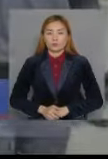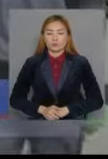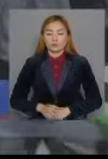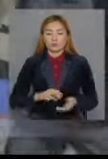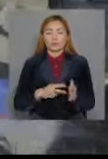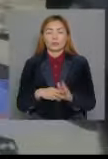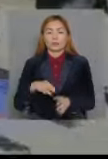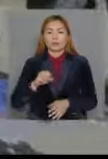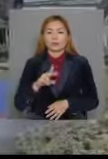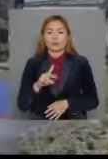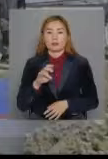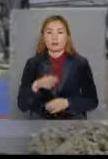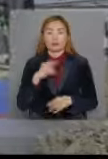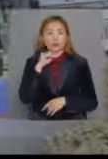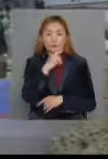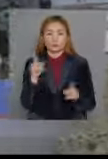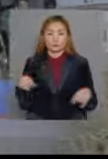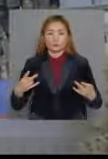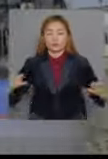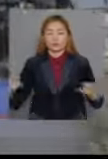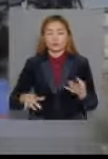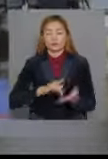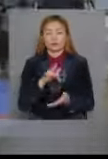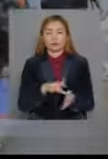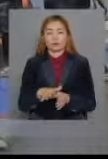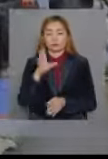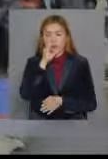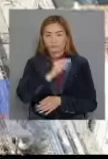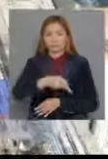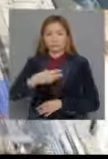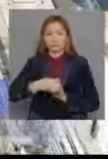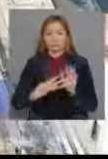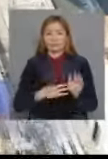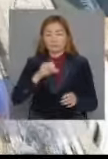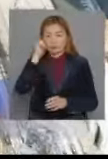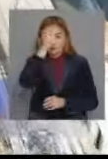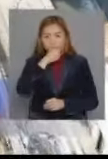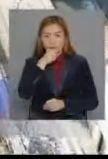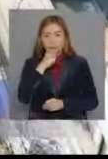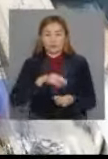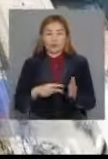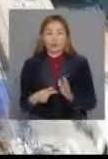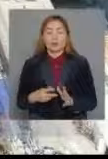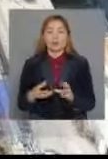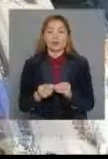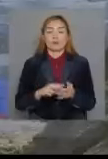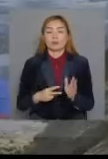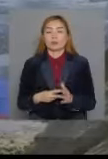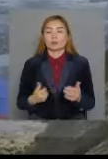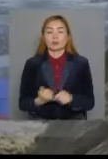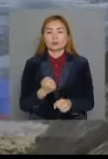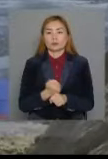Проект «Тазалык», направленный на улучшение экологической обстановки города, реализуется с 2019 года. В рамках проекта запланирована